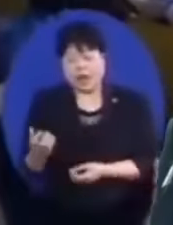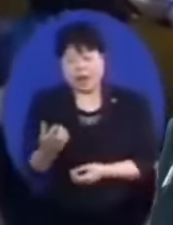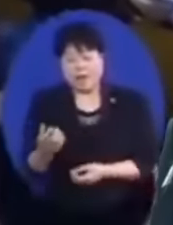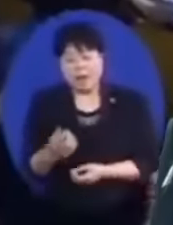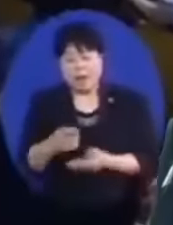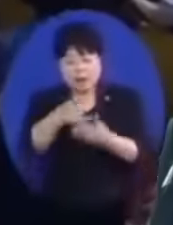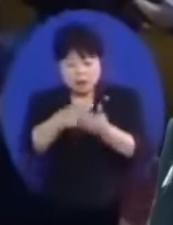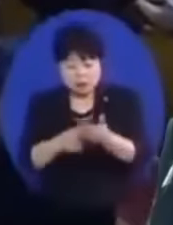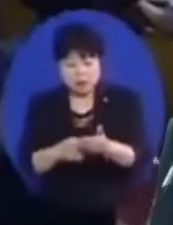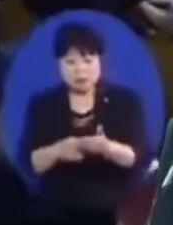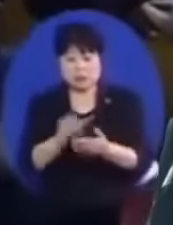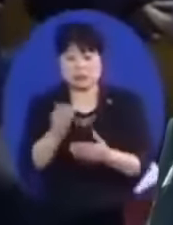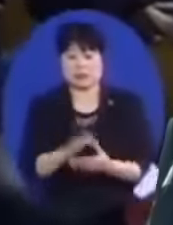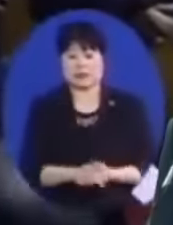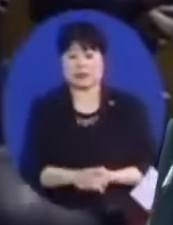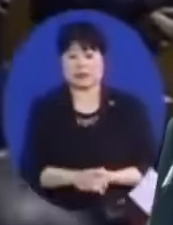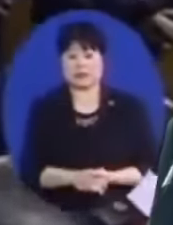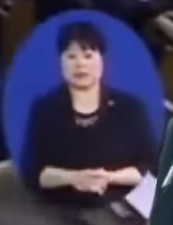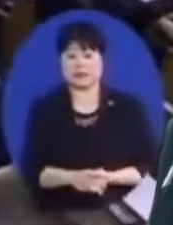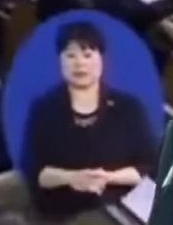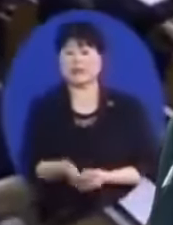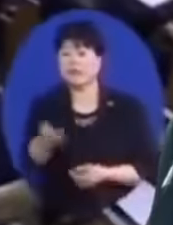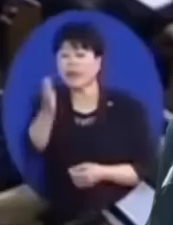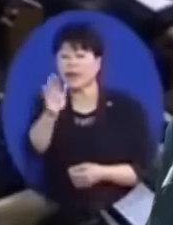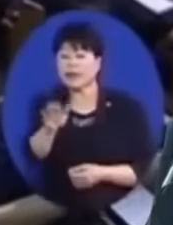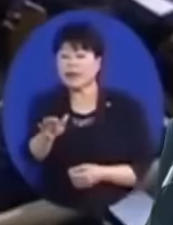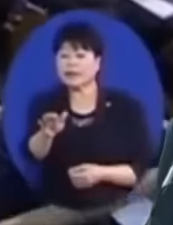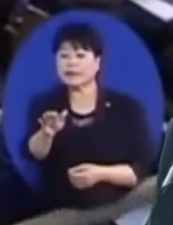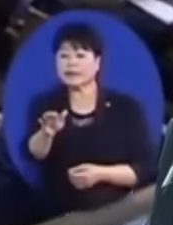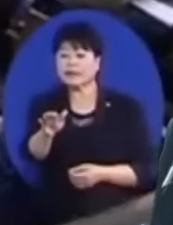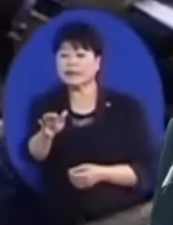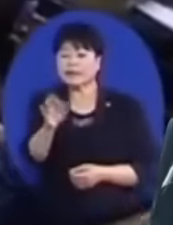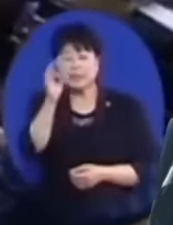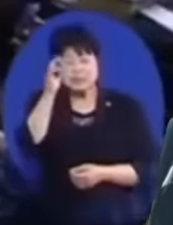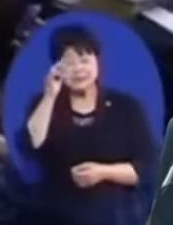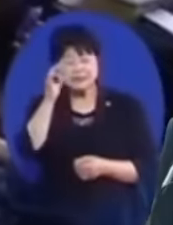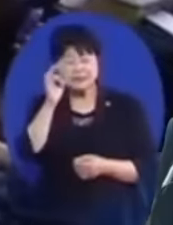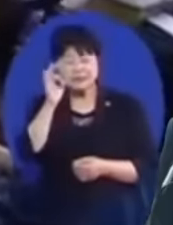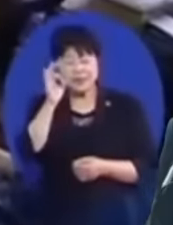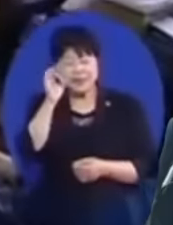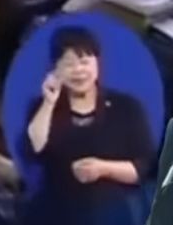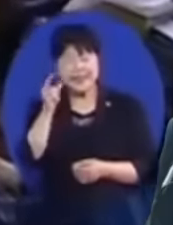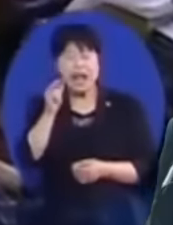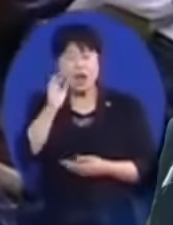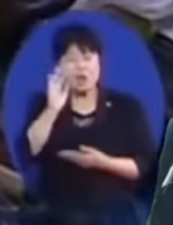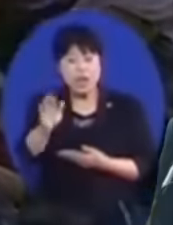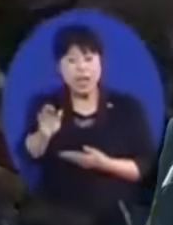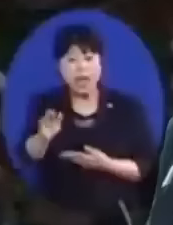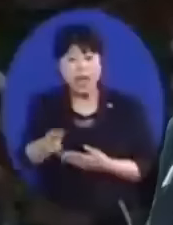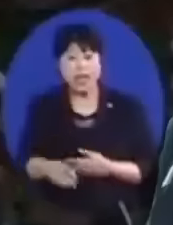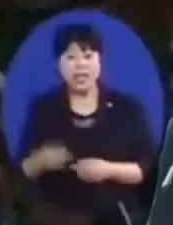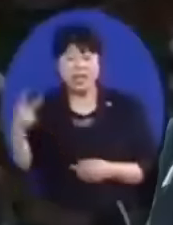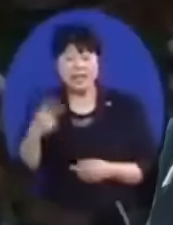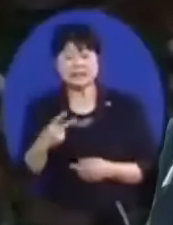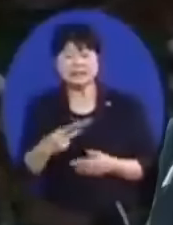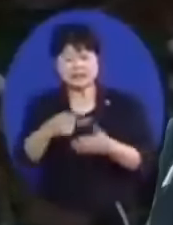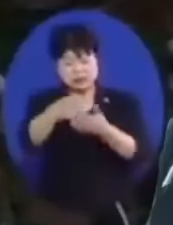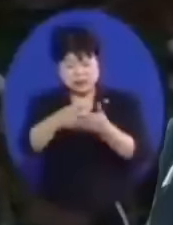위절제 수술을 했습니다. 그런데 10개월 후에 다시 제 입원해서 또